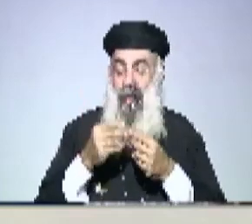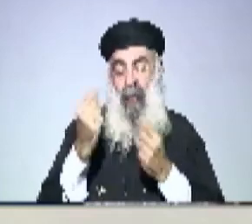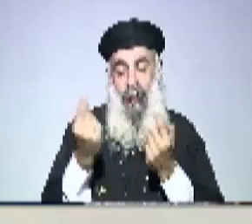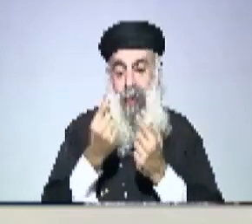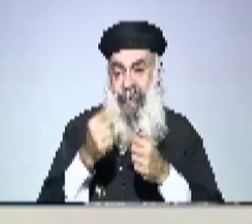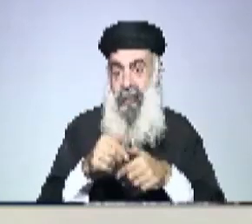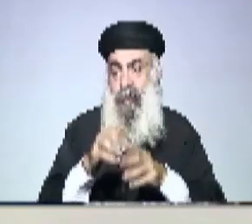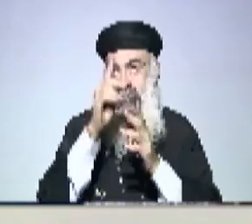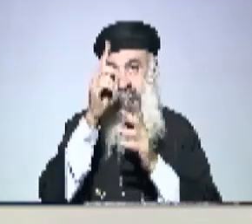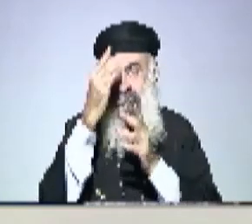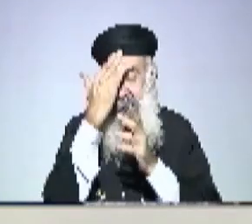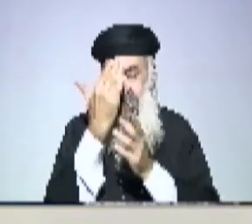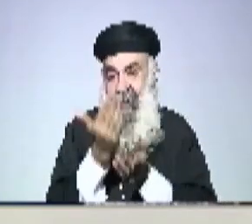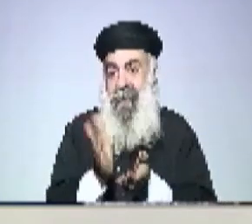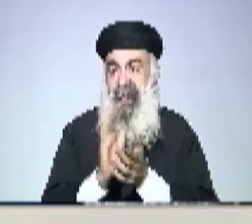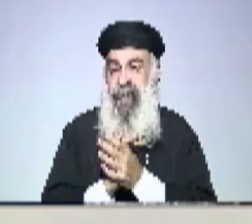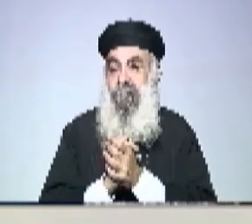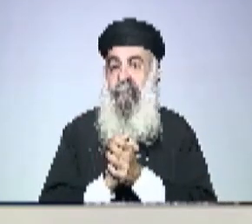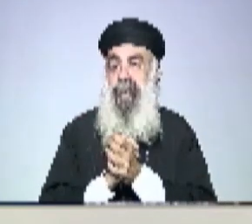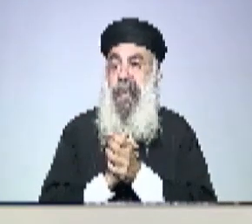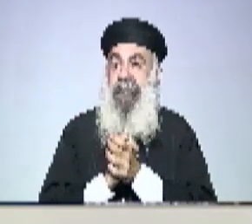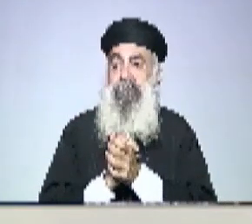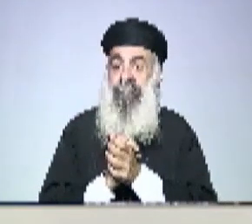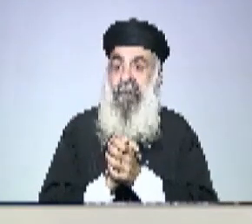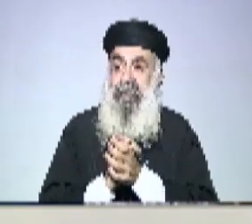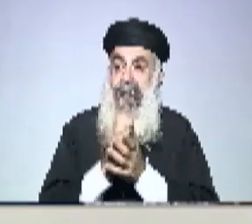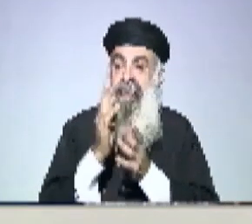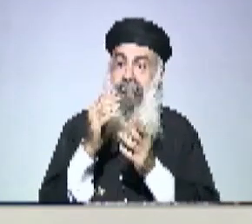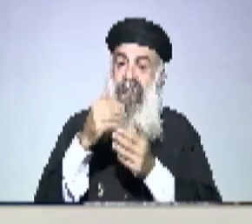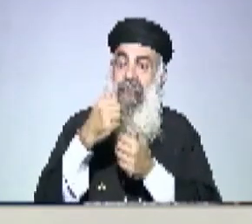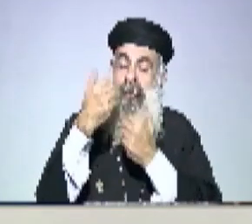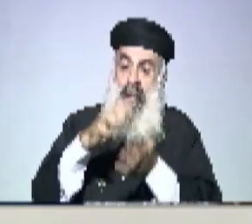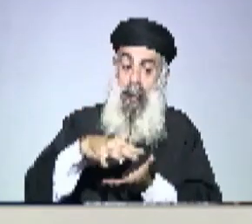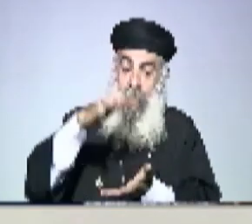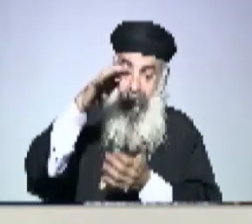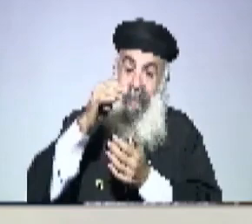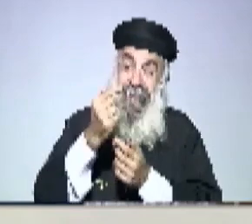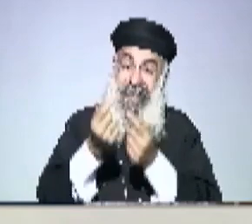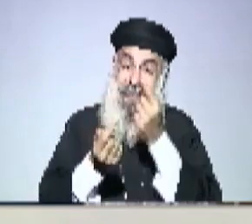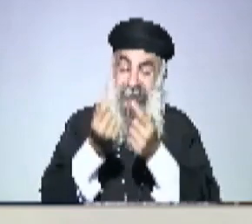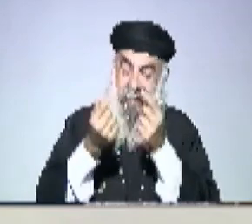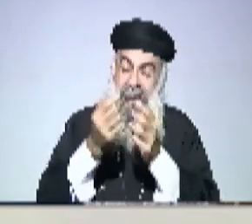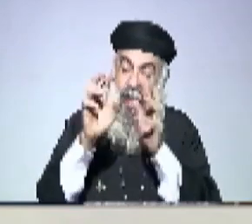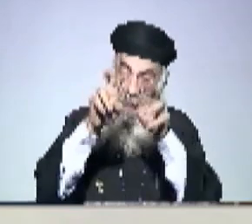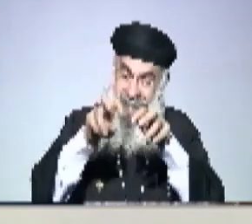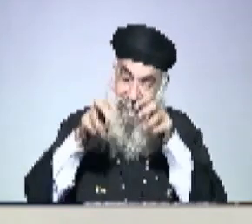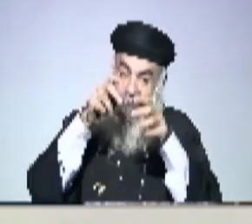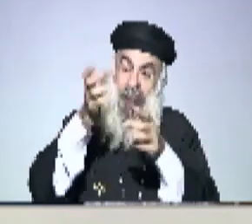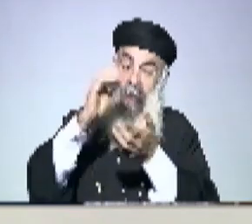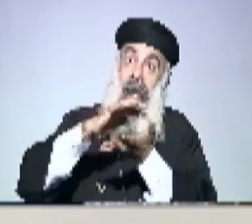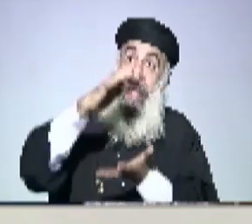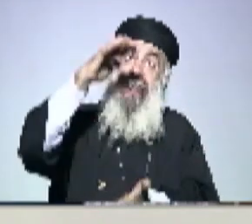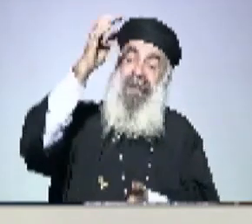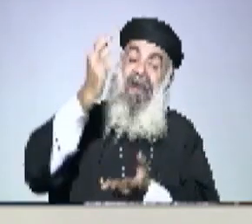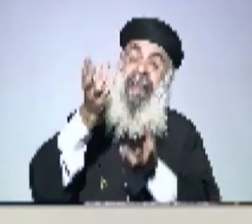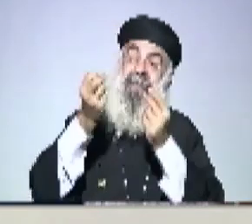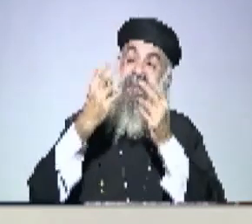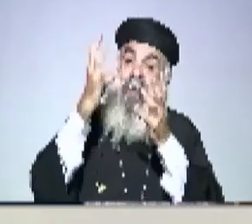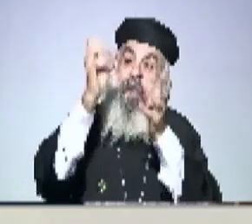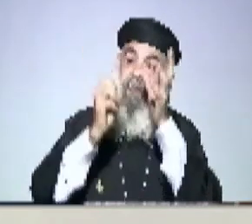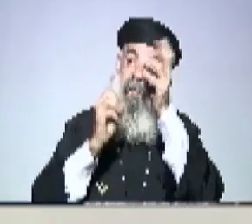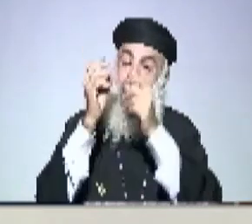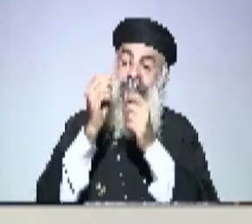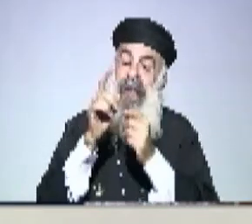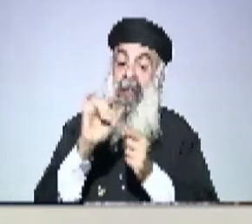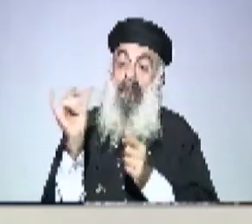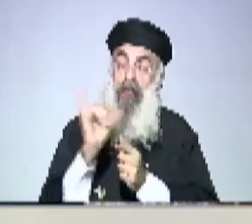بنعمه ربنا عشان كده بنقول ليروح حرثها ولتكثر اثمارها احنا